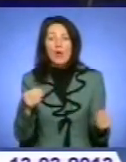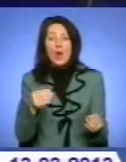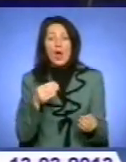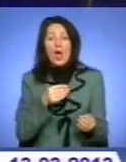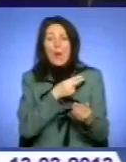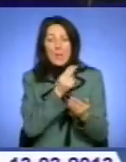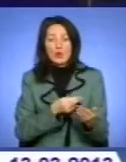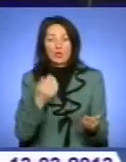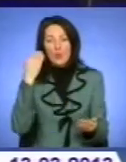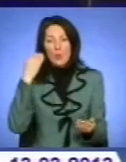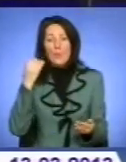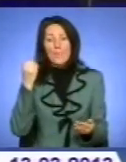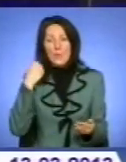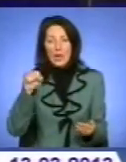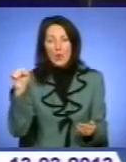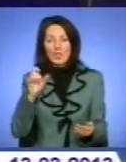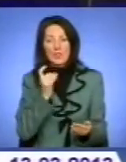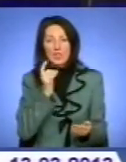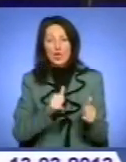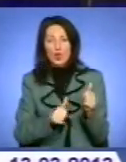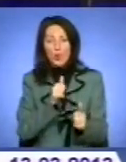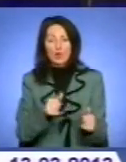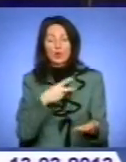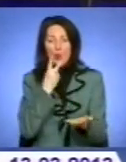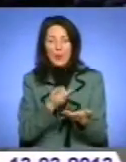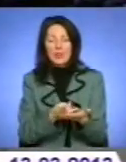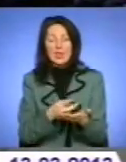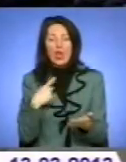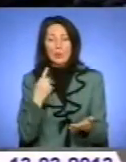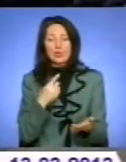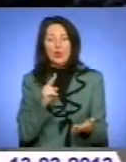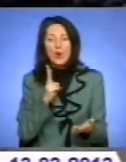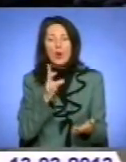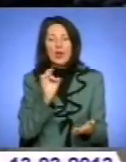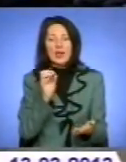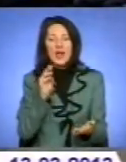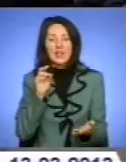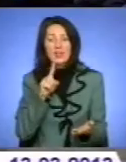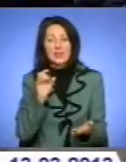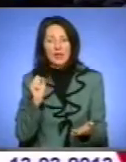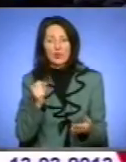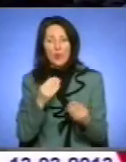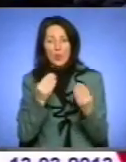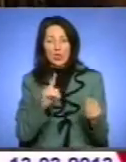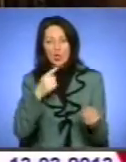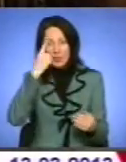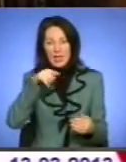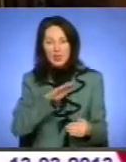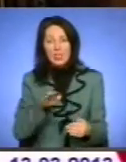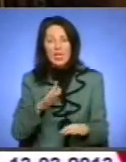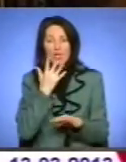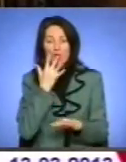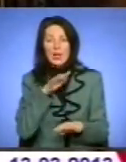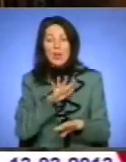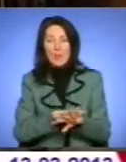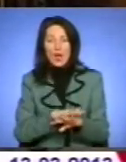дитячого конкурсу, репрезентували в обласному краєзнавчому музеї. Що знають діти про Національний банк України, його функції